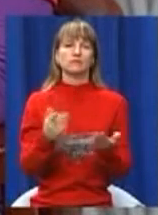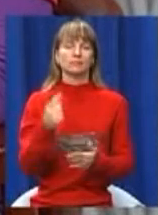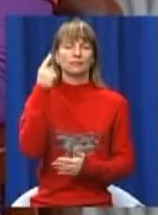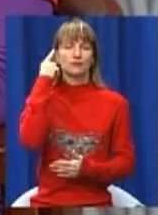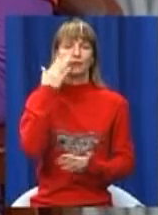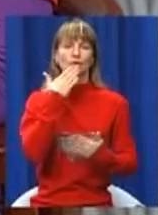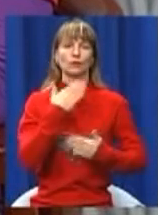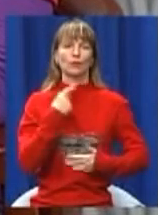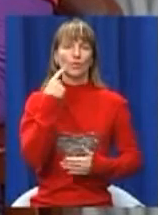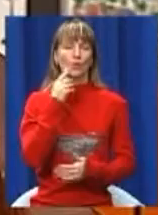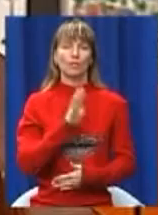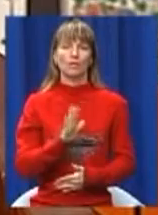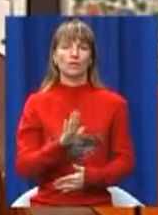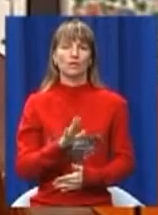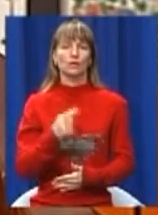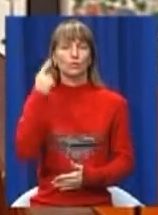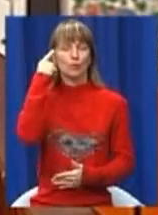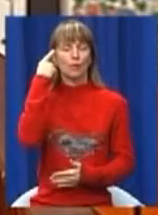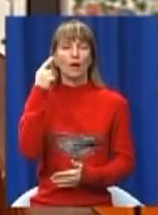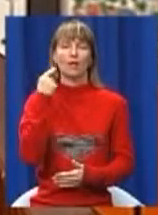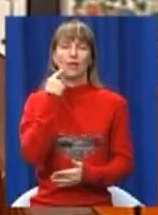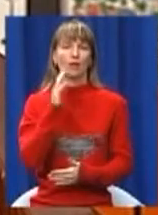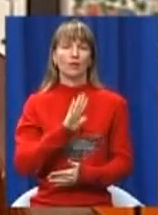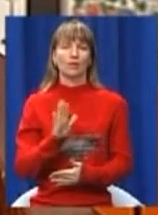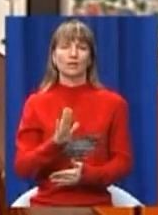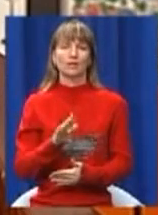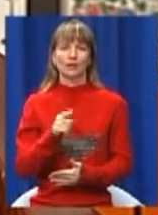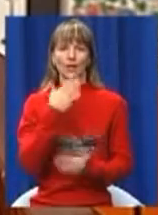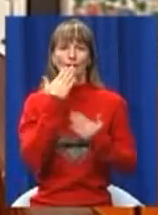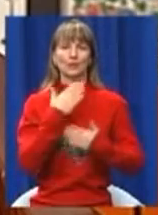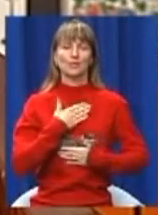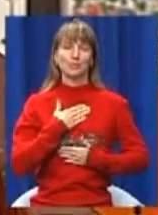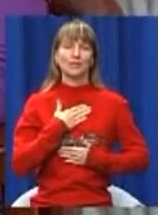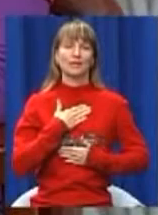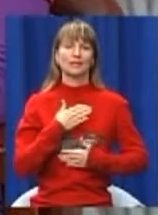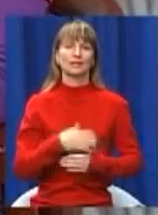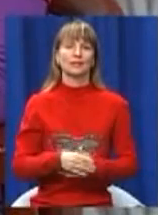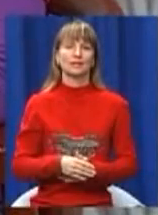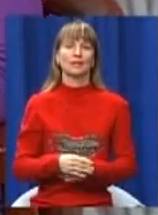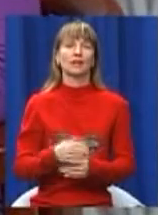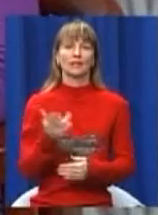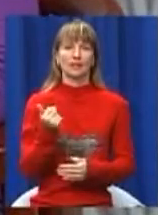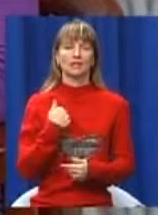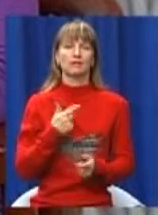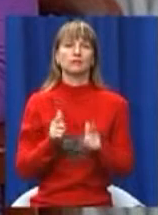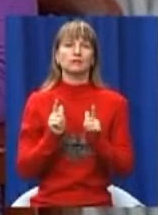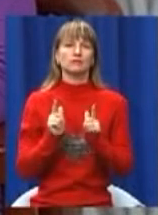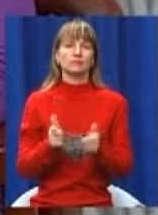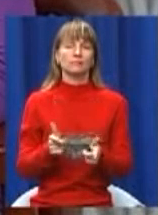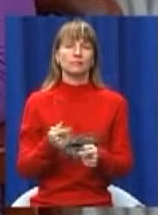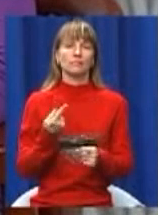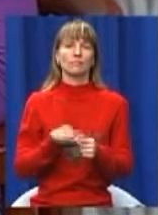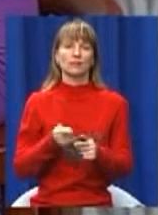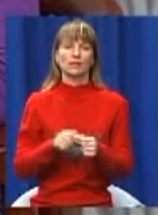вони долюблять, не ображають? Ні, не ображають, вони ж їхні діти. Ну, цілком з тобою згодна.